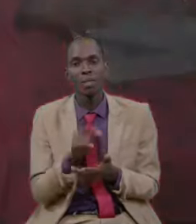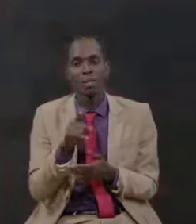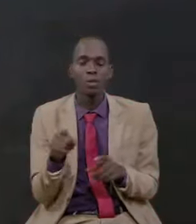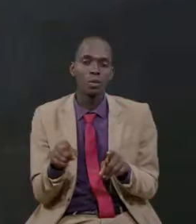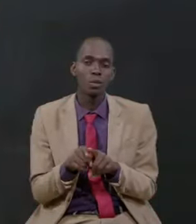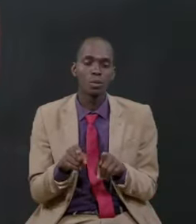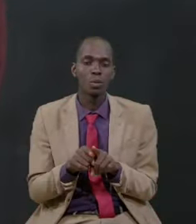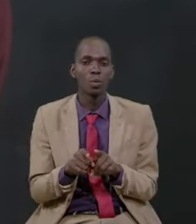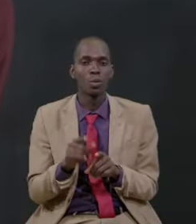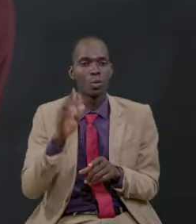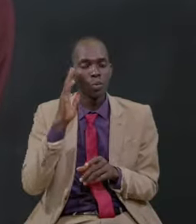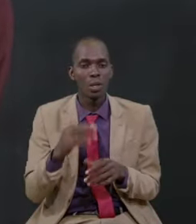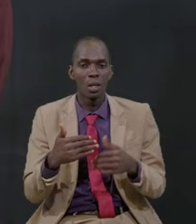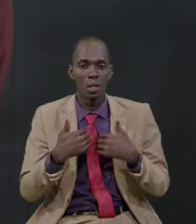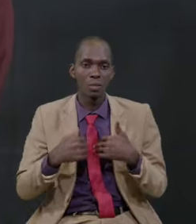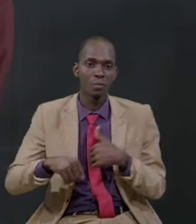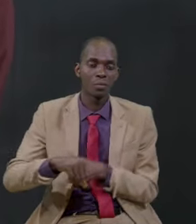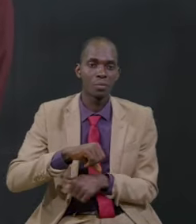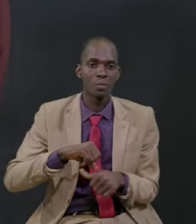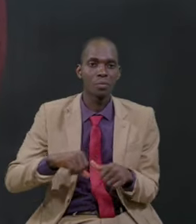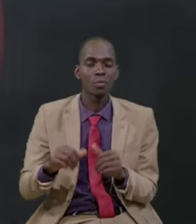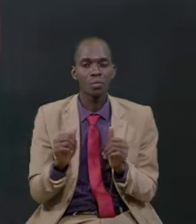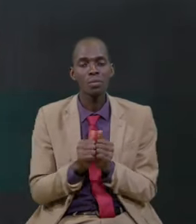pour que vous soyez en communion avec nous.